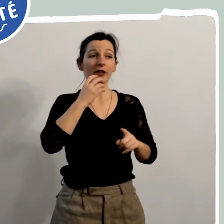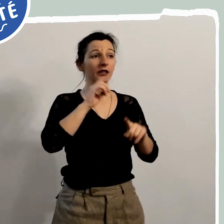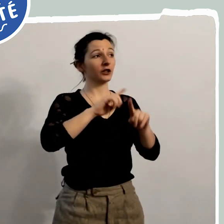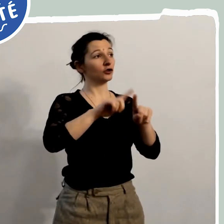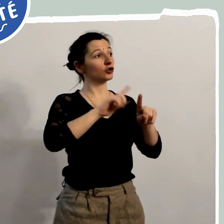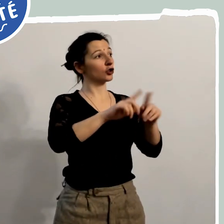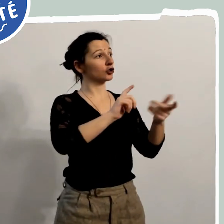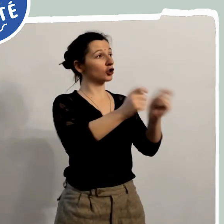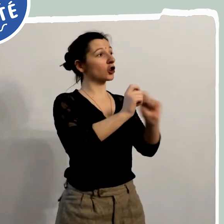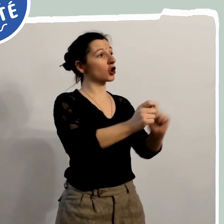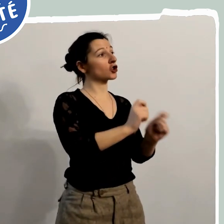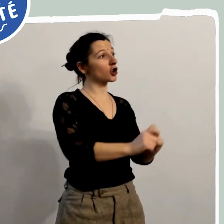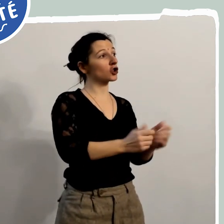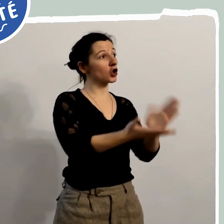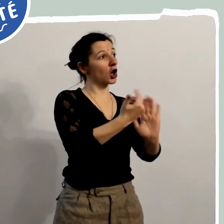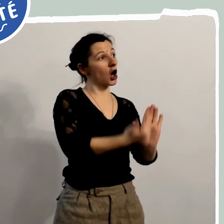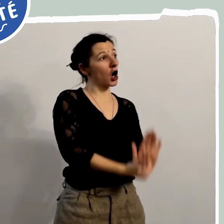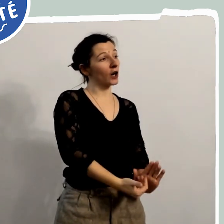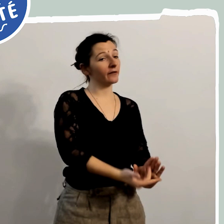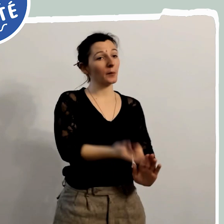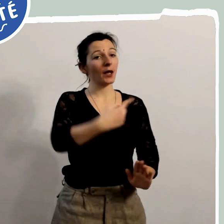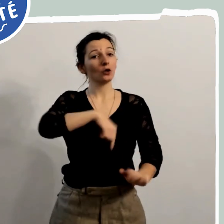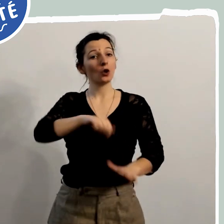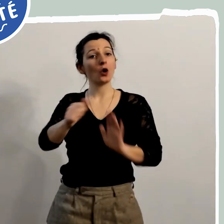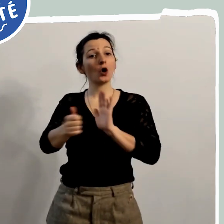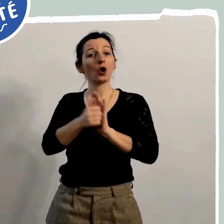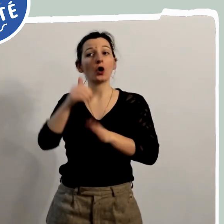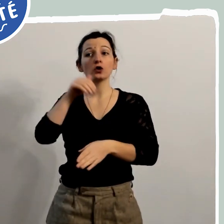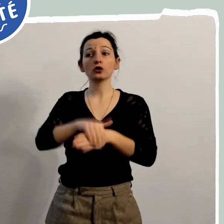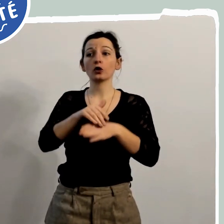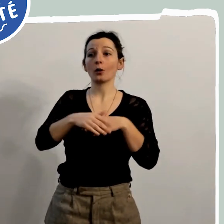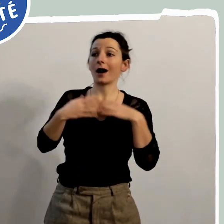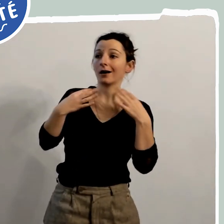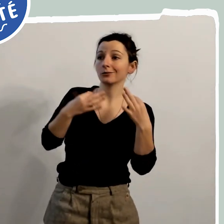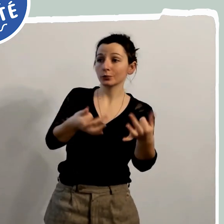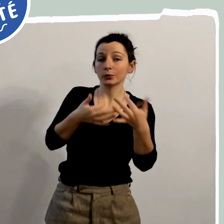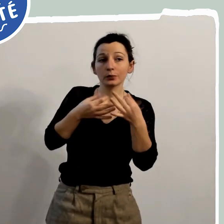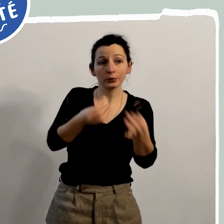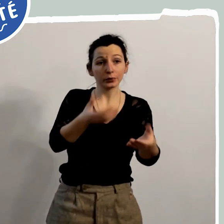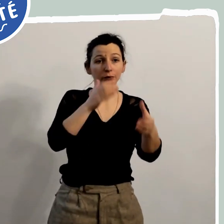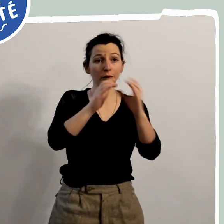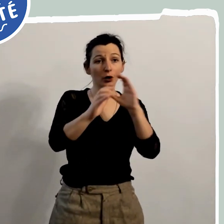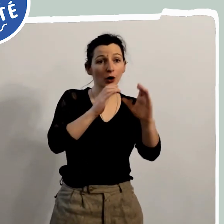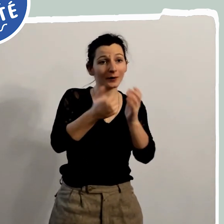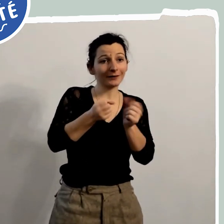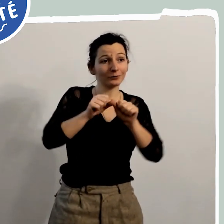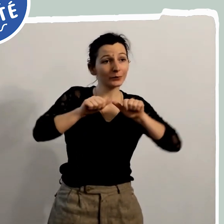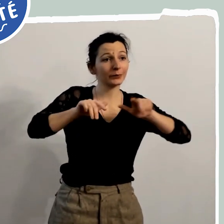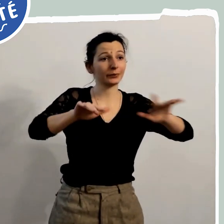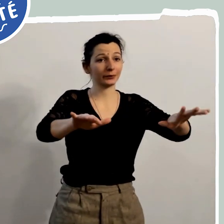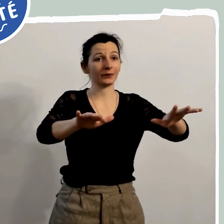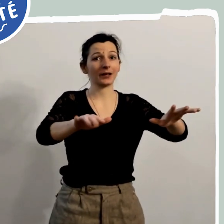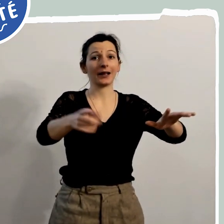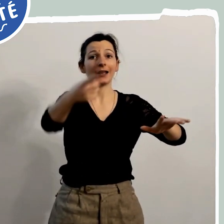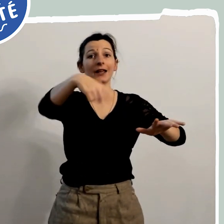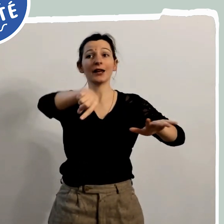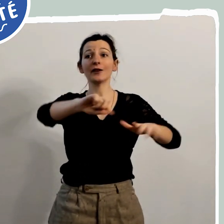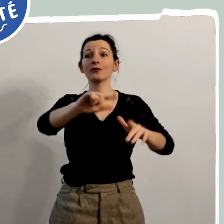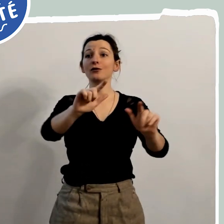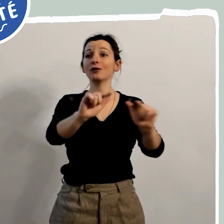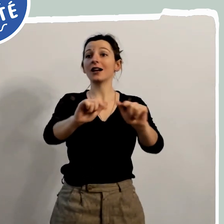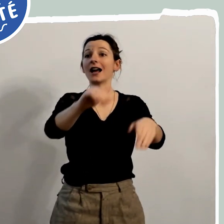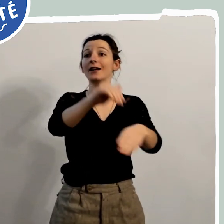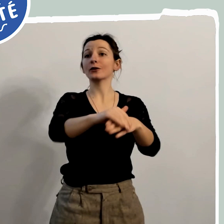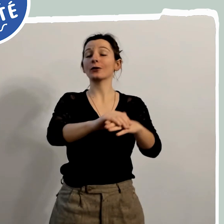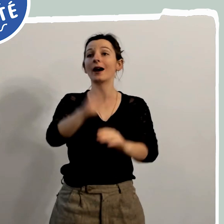changeraient, mais voilà, nous on contribue. Notre rôle déjà ce soir, c'est déjà de communiquer. Et effectivement, vous êtes là.